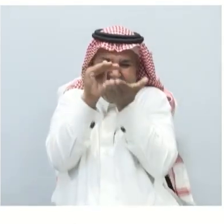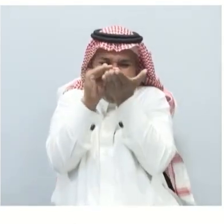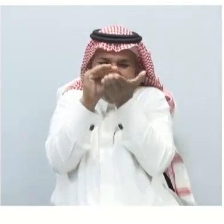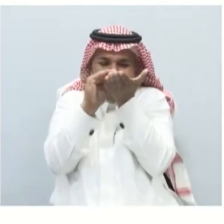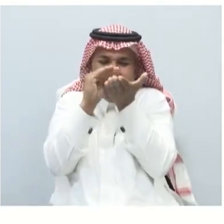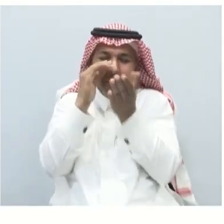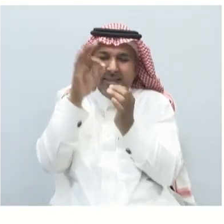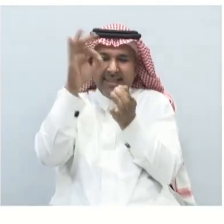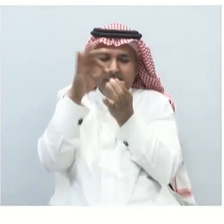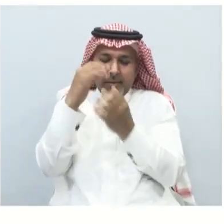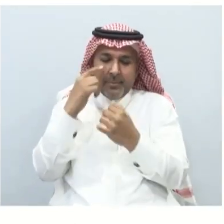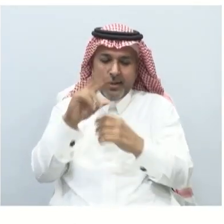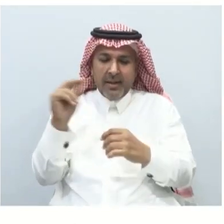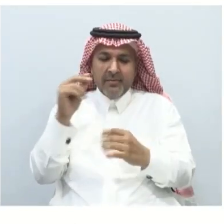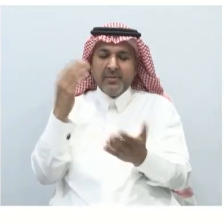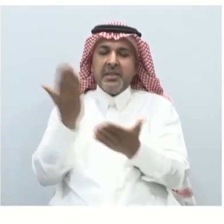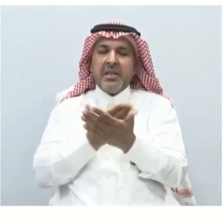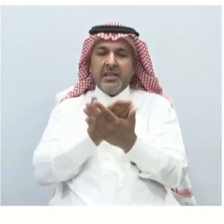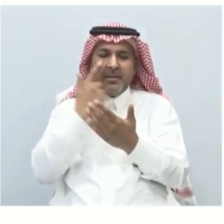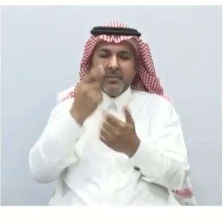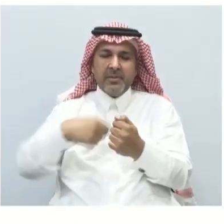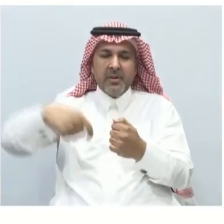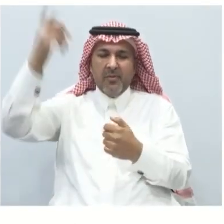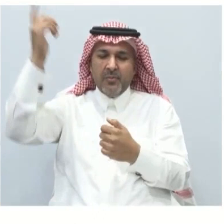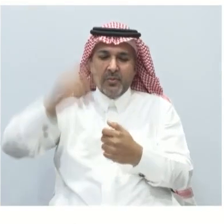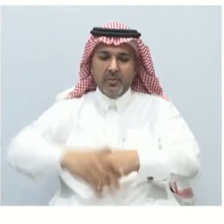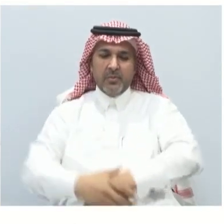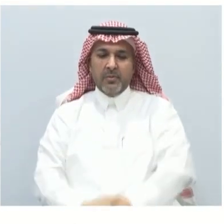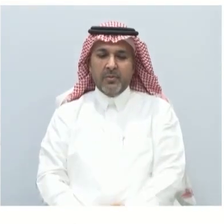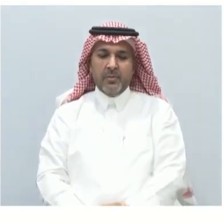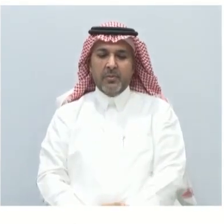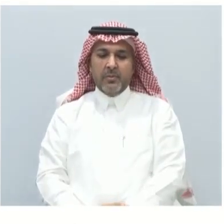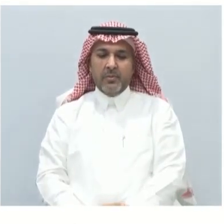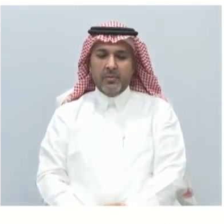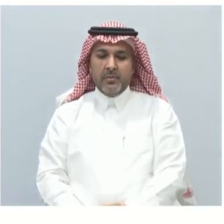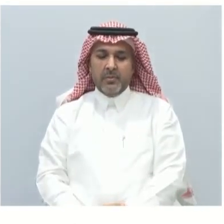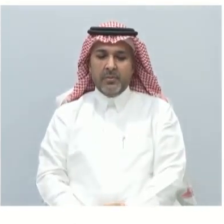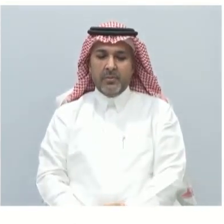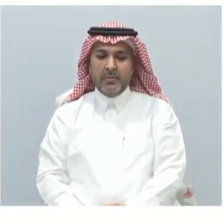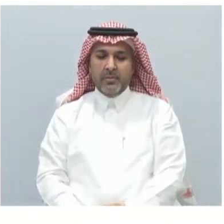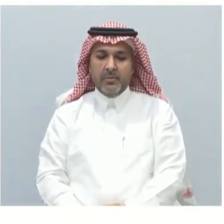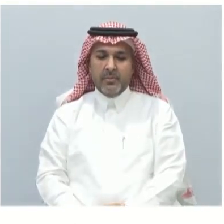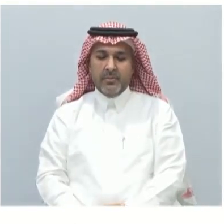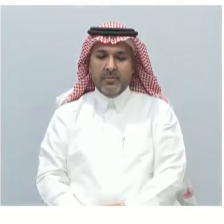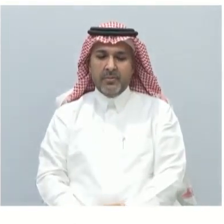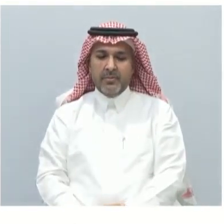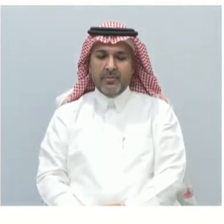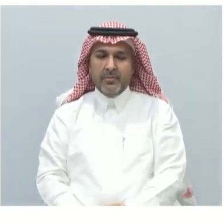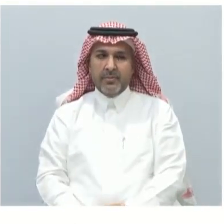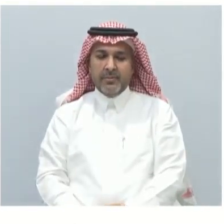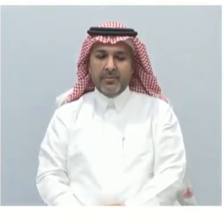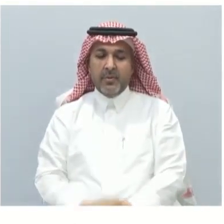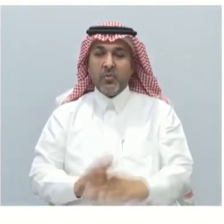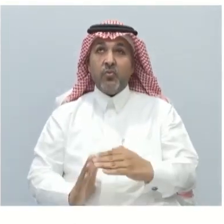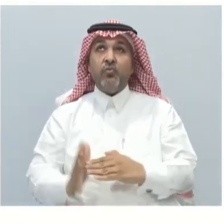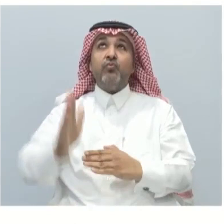فتلاحظ ان الرسمه نفسها ولكن جايه يعني الى الاعلى بشكل اسرع من الداله اللي توه يعني الداله اللي توه اخف منها